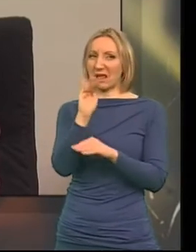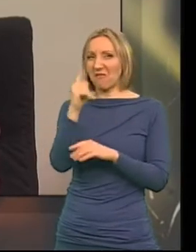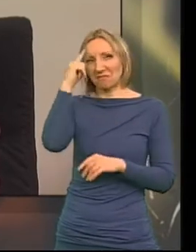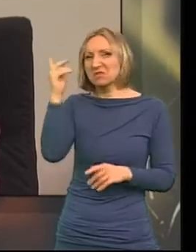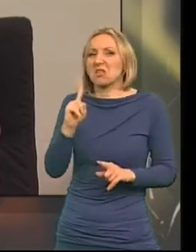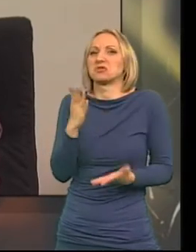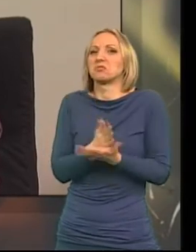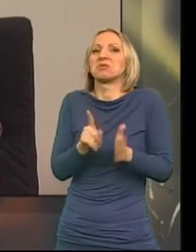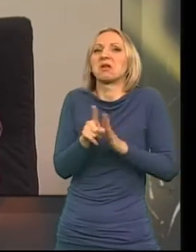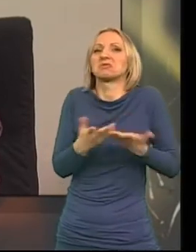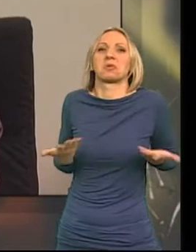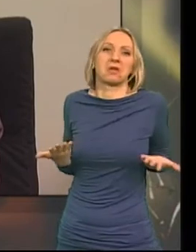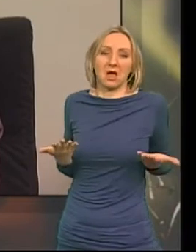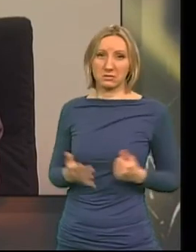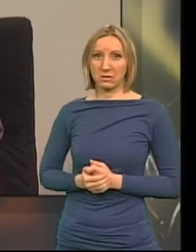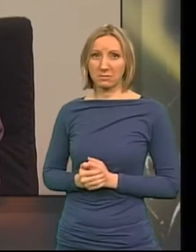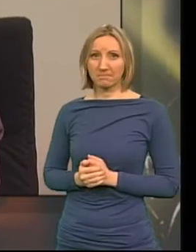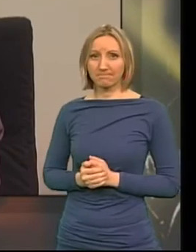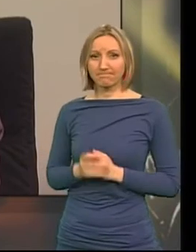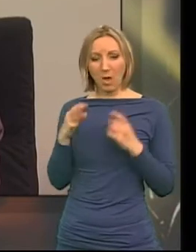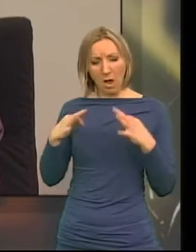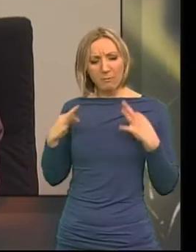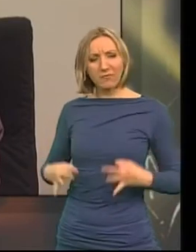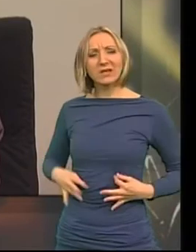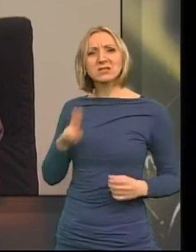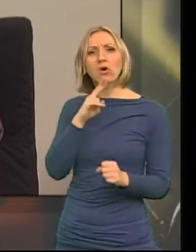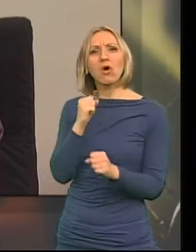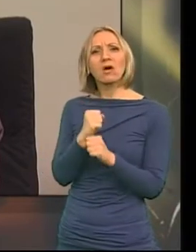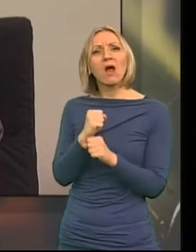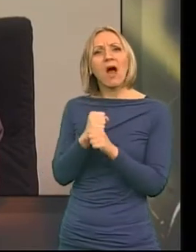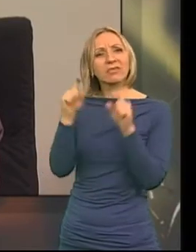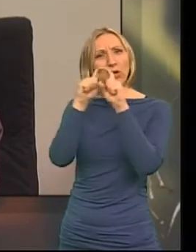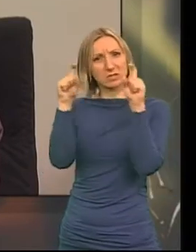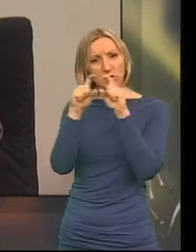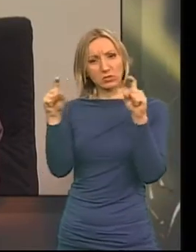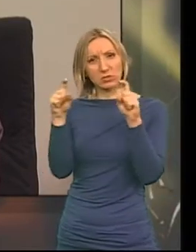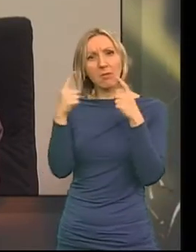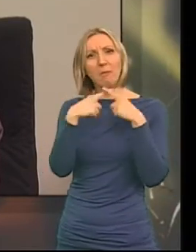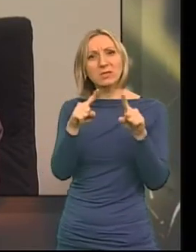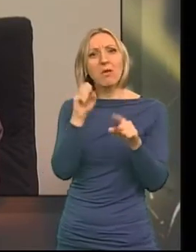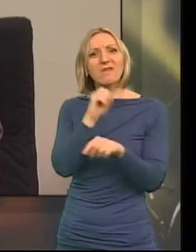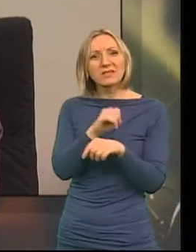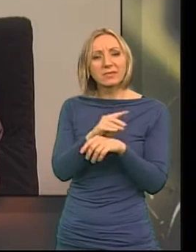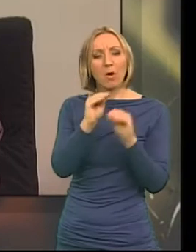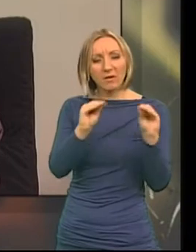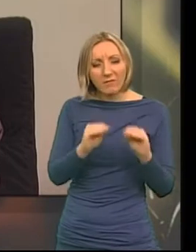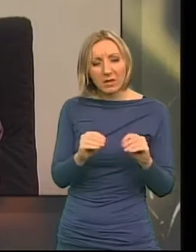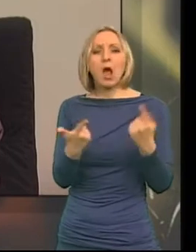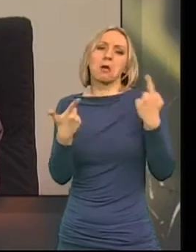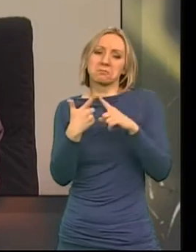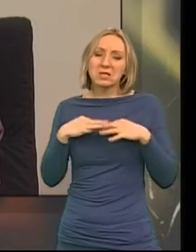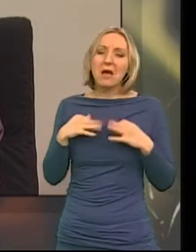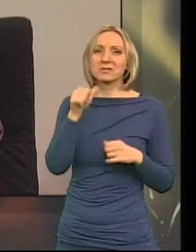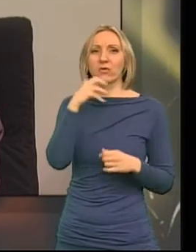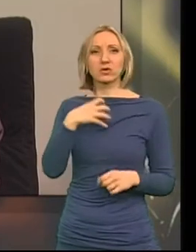biti efekta od toga. Profesionalci koji rade u institucijama, pogotovo u vaspitanju i obrazovanju, ali i u zdravstvu i socijalnoj